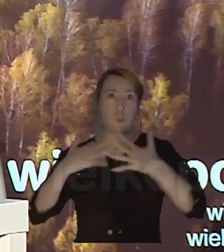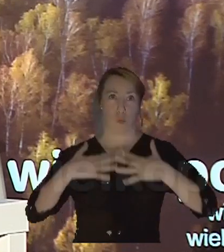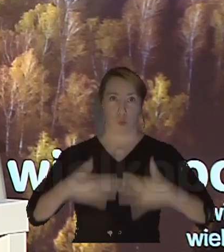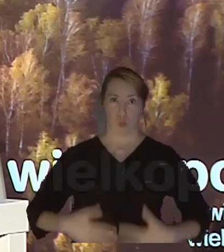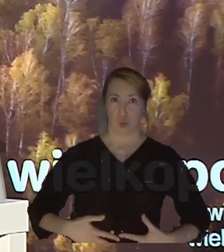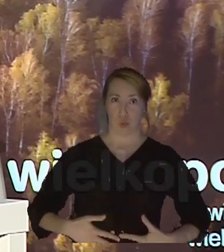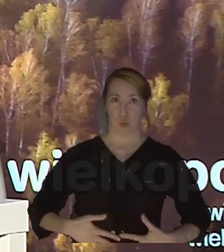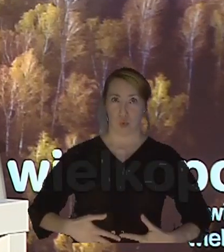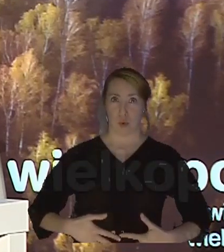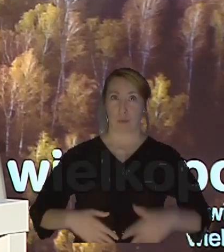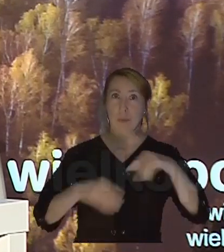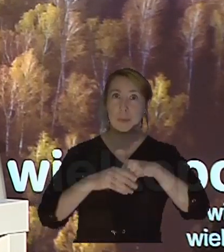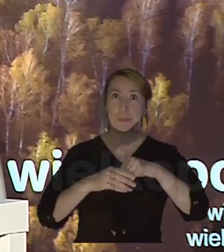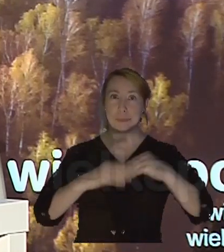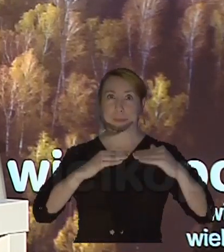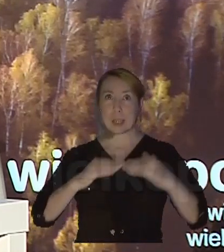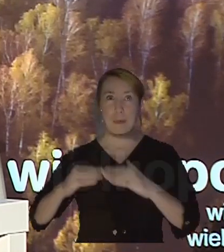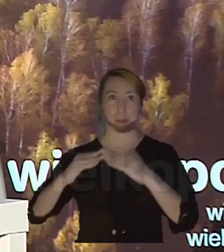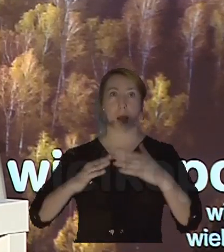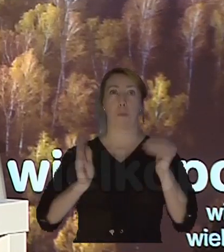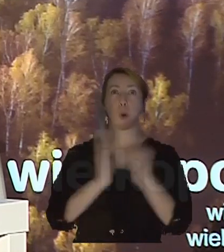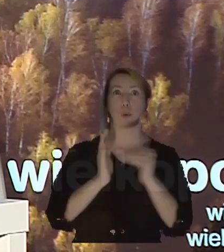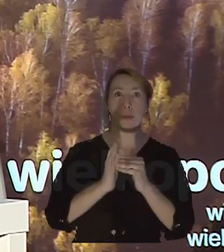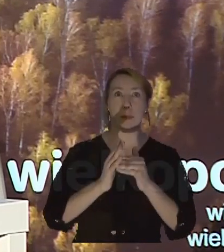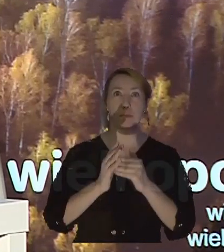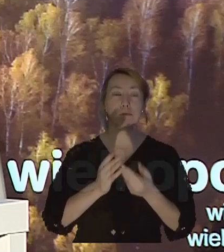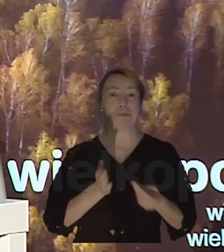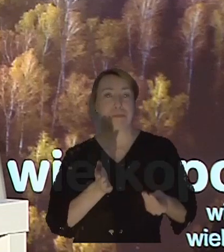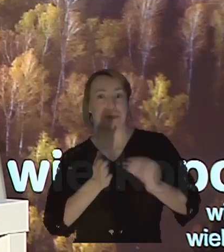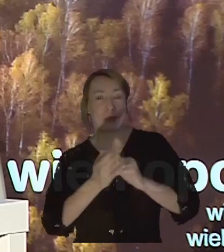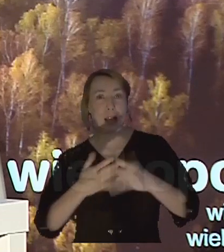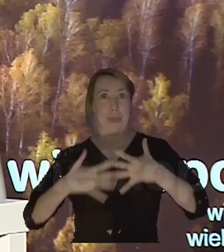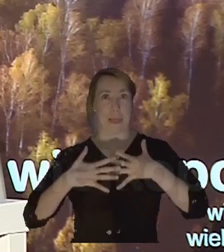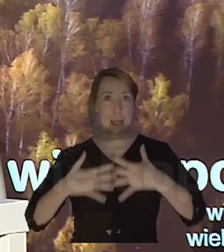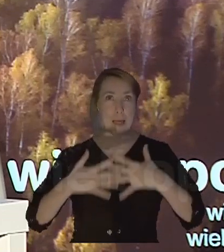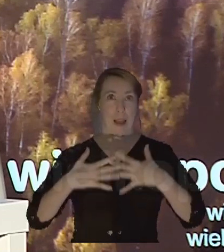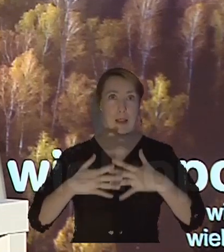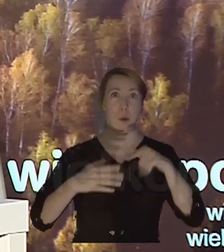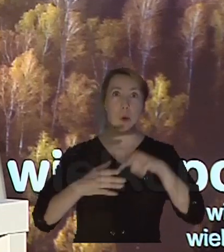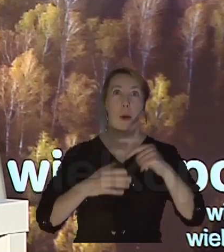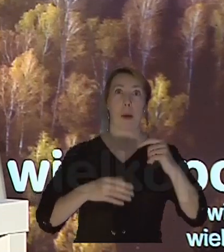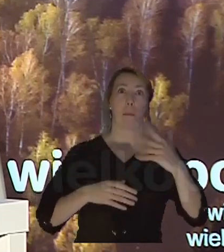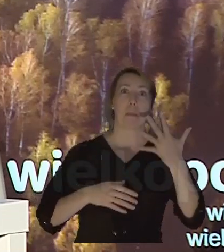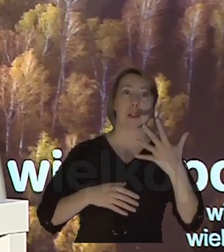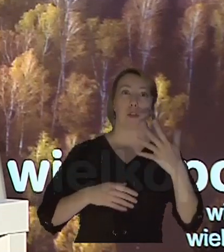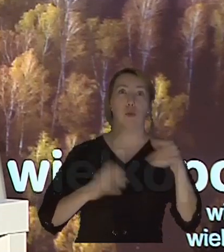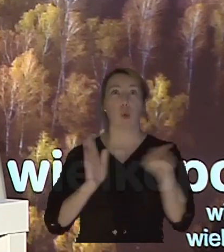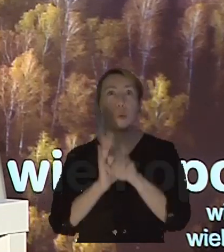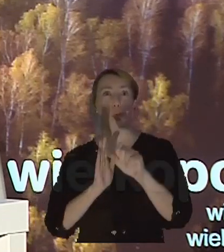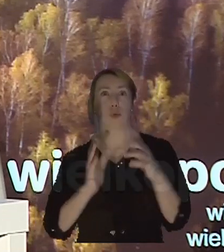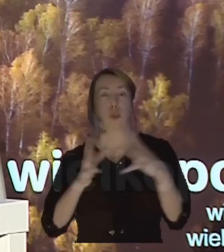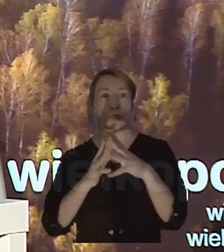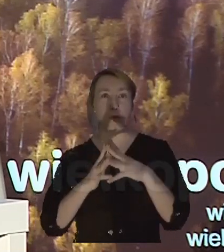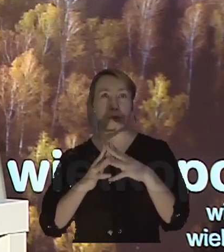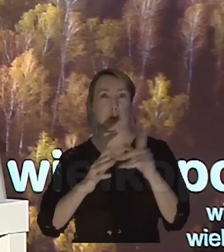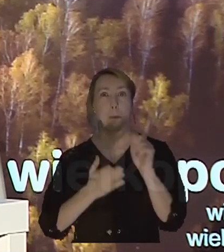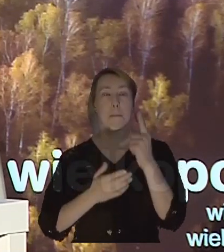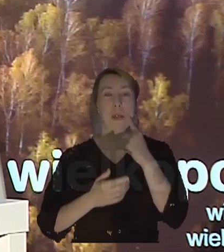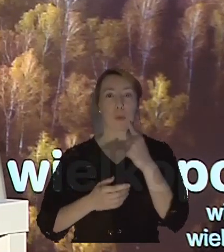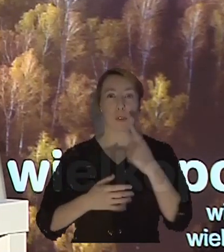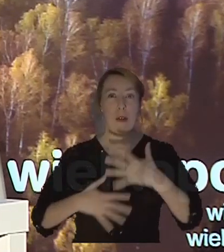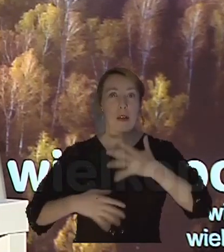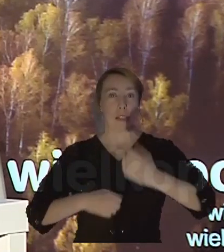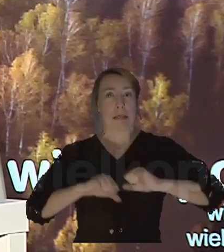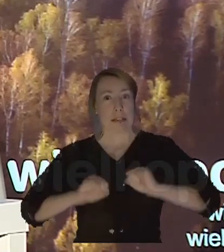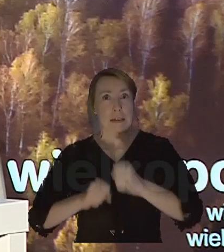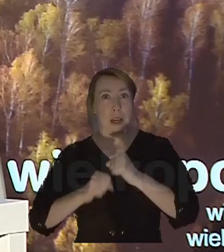w której następuje stabilizacja zapotrzebowania i dostarczania tlenu. Ma miejsce w pierwszych 5-10 minutach wysiłku. Jak już wiemy, u osób